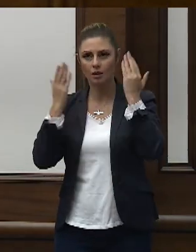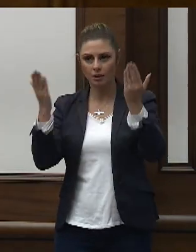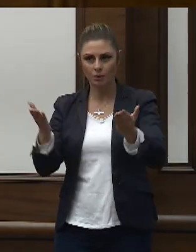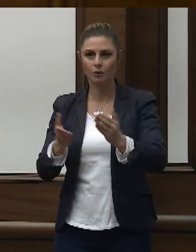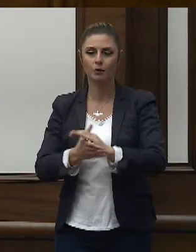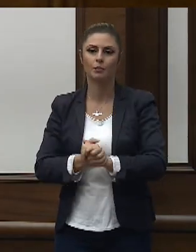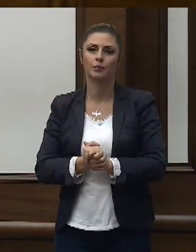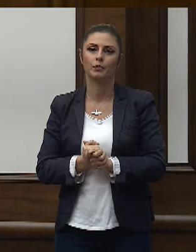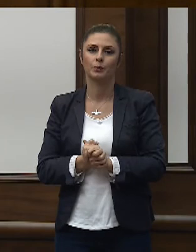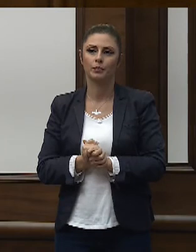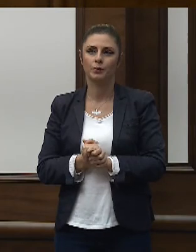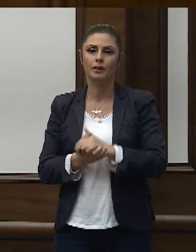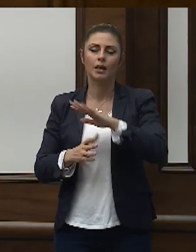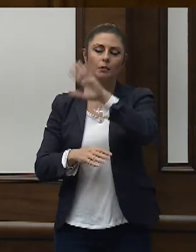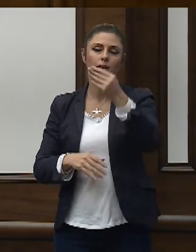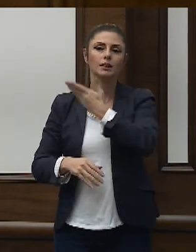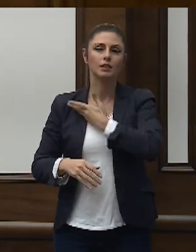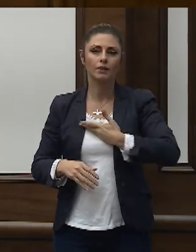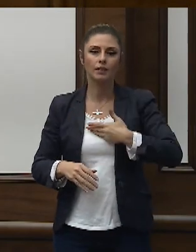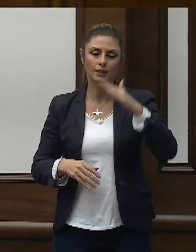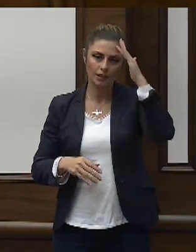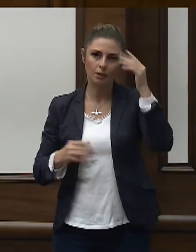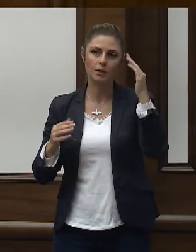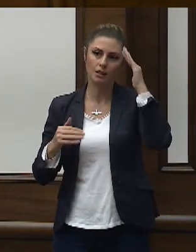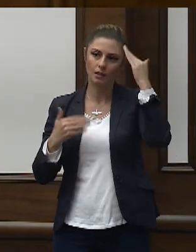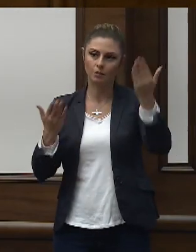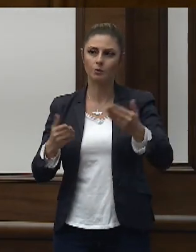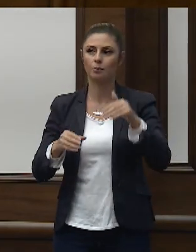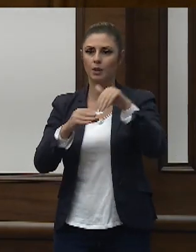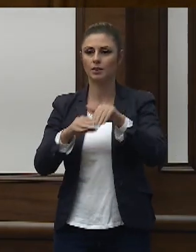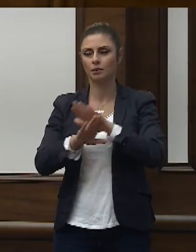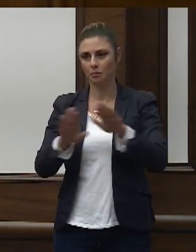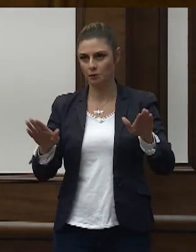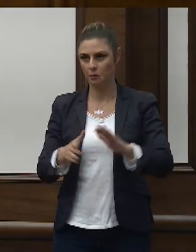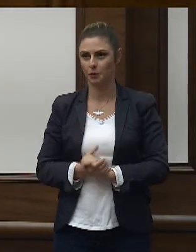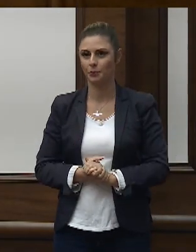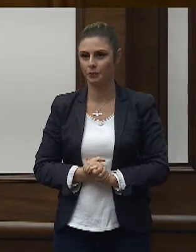şahsım, ekibim adına sevgi ve saygıyla selamlıyorum. Meclisi kapatıyorum.